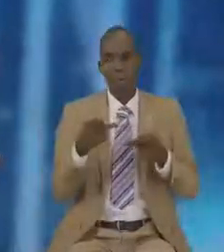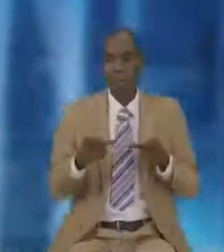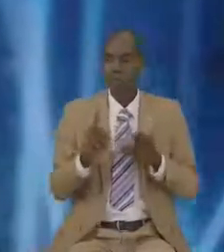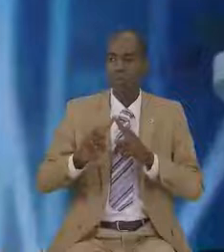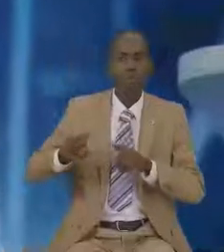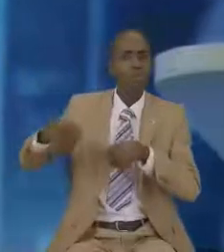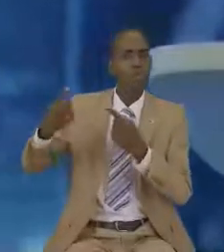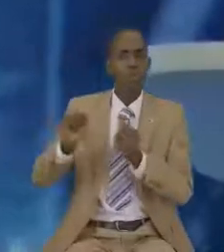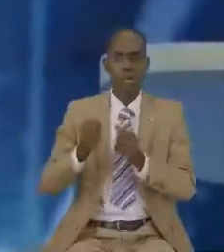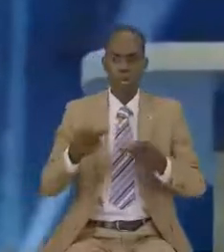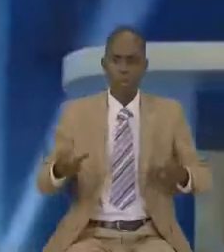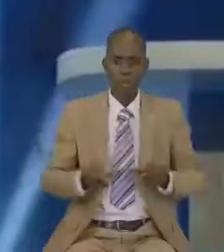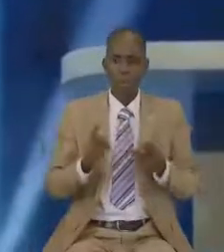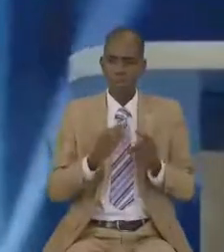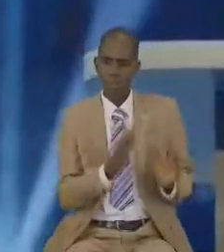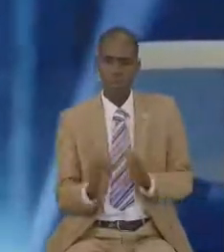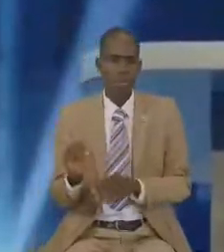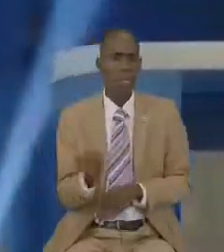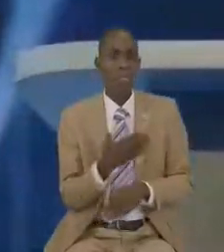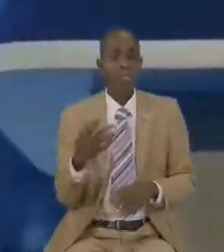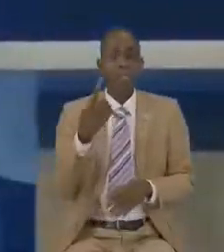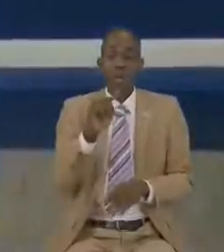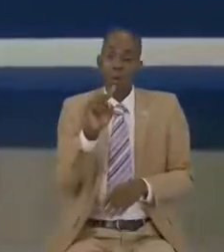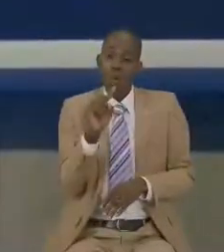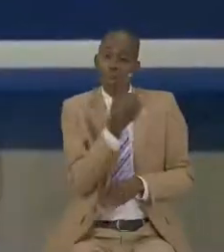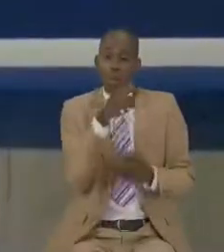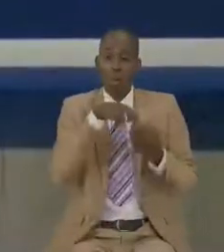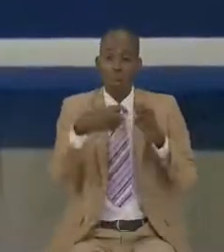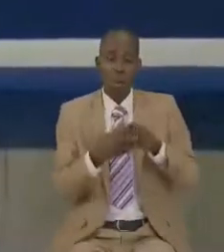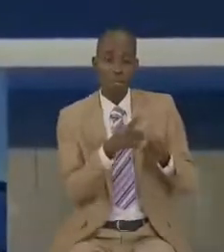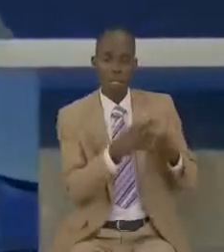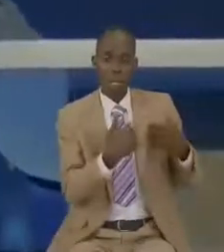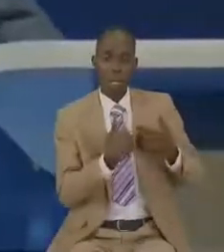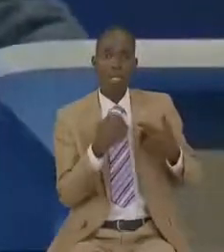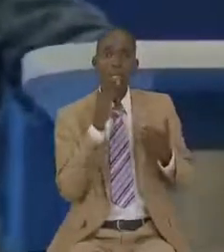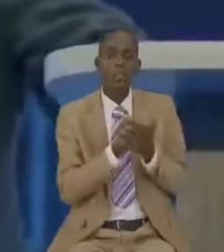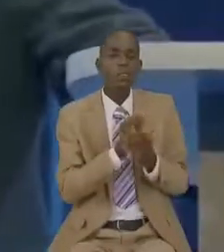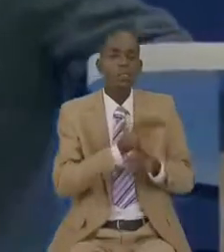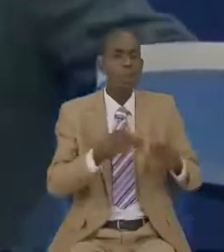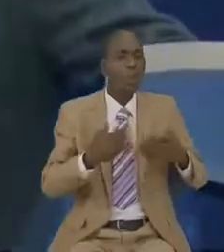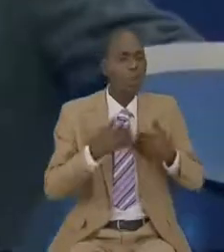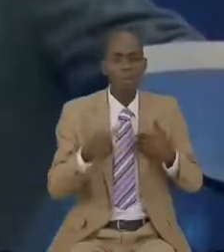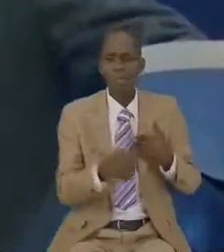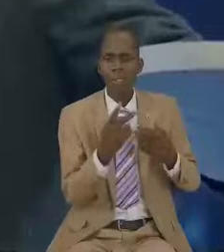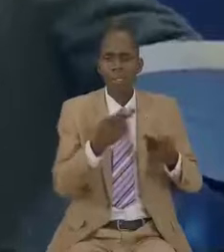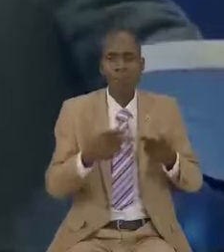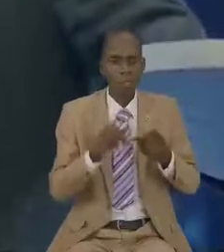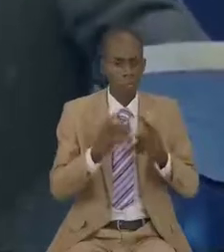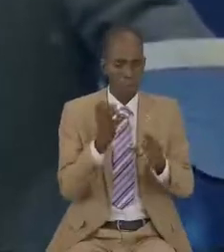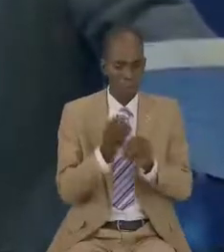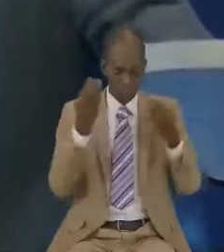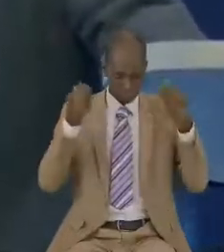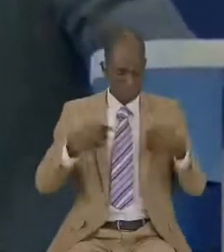préparer, il n'a plus rien. Le seul défi maintenant, c'est qu'il n'aura plus où trouver des habits, il n'a plus d'argent, il n'a